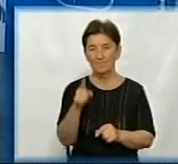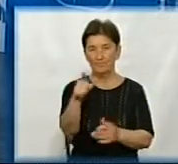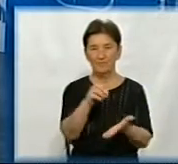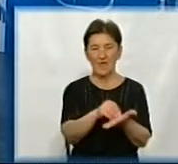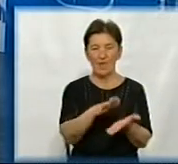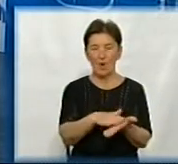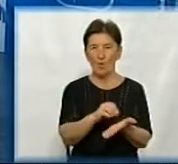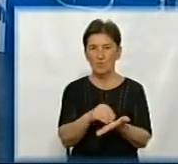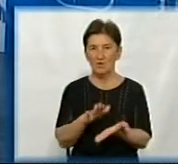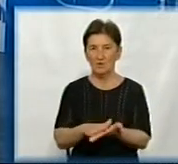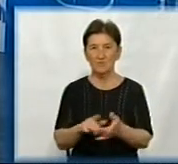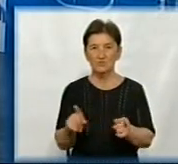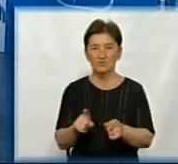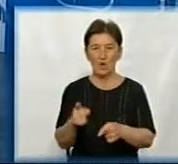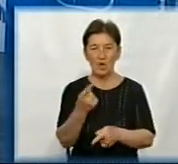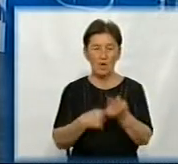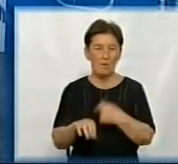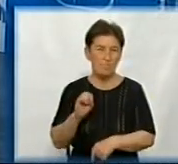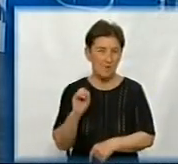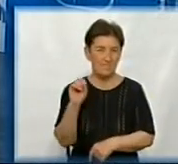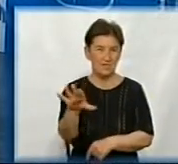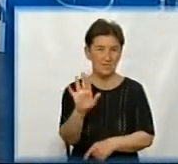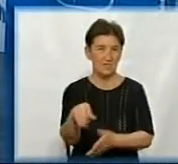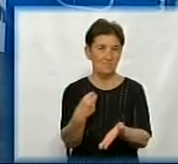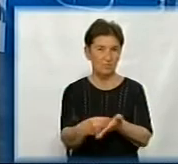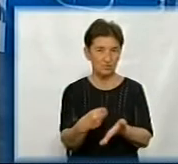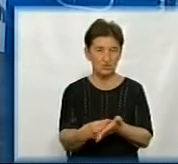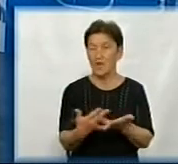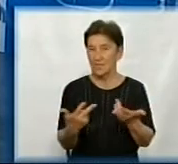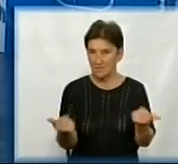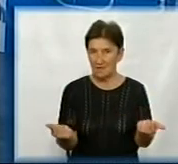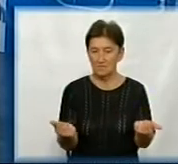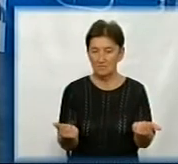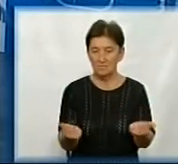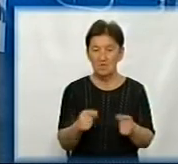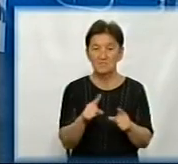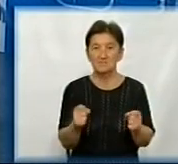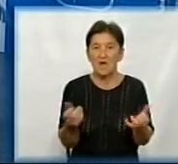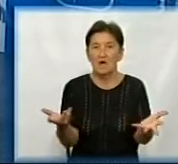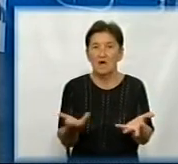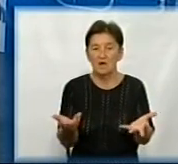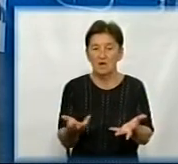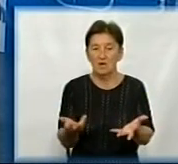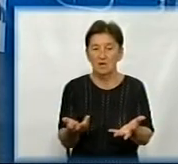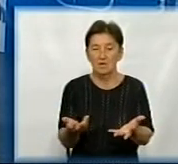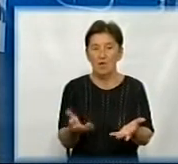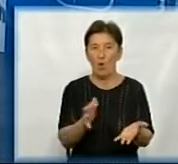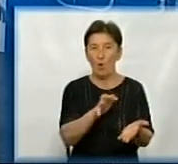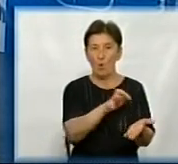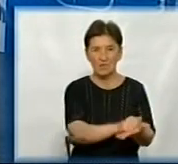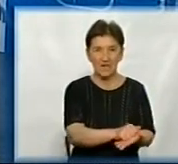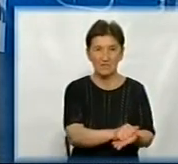обліковували суми, які ви повернули в бюджет, там, здається, таке щось є чи ні? Так, так. Ми ж... За рахунок чогось? За рахунок оренди.